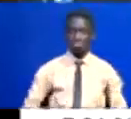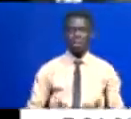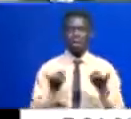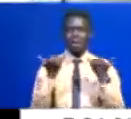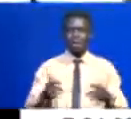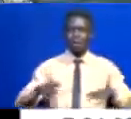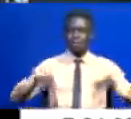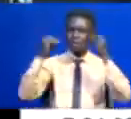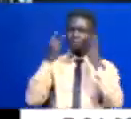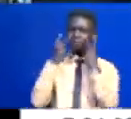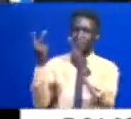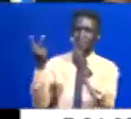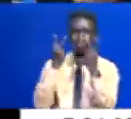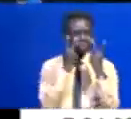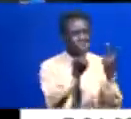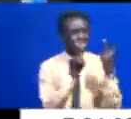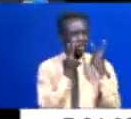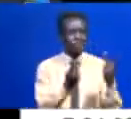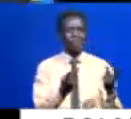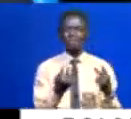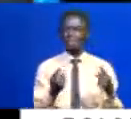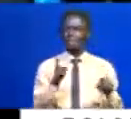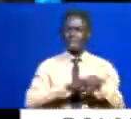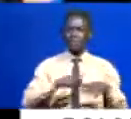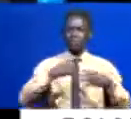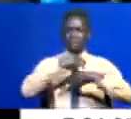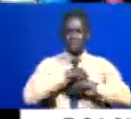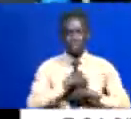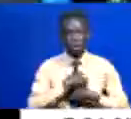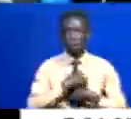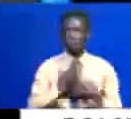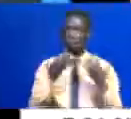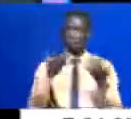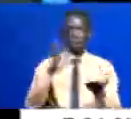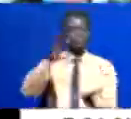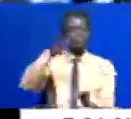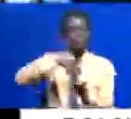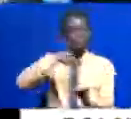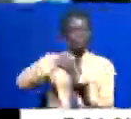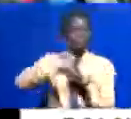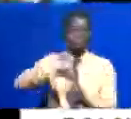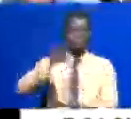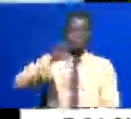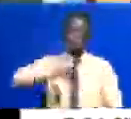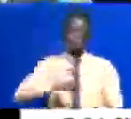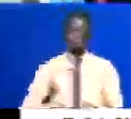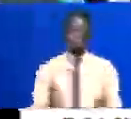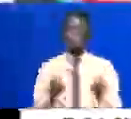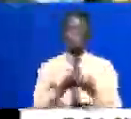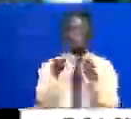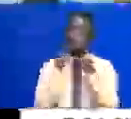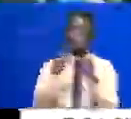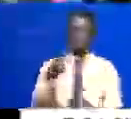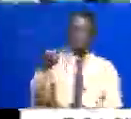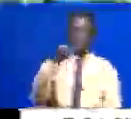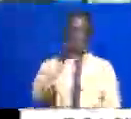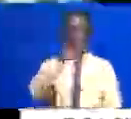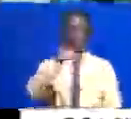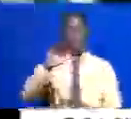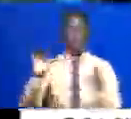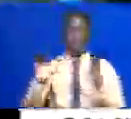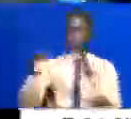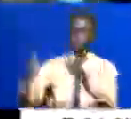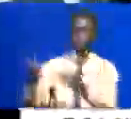katika hali ngumu punde tu wanapostaafu. Mkataba baina ya chama cha riadha Kenya na benki ya housing finance